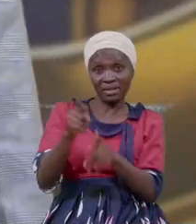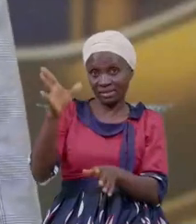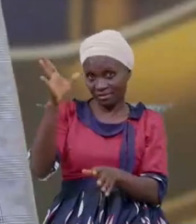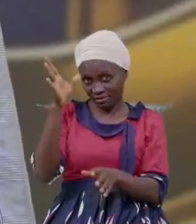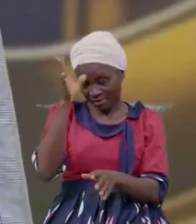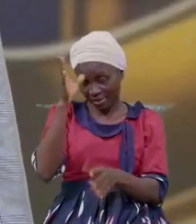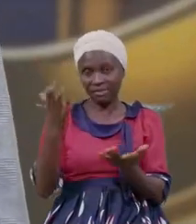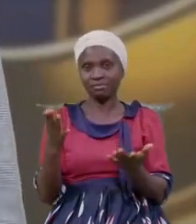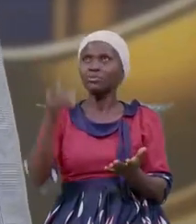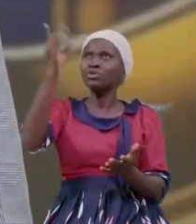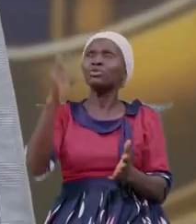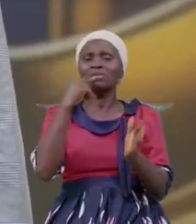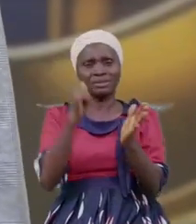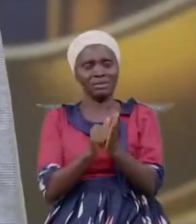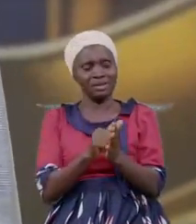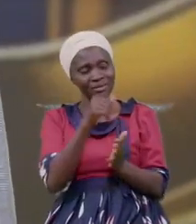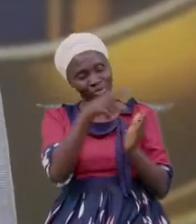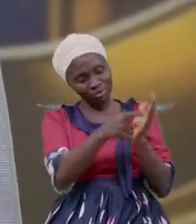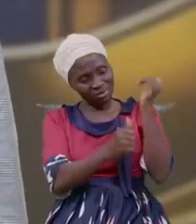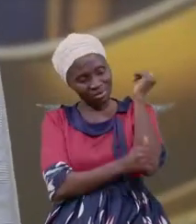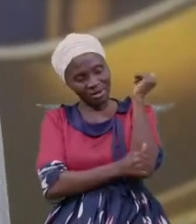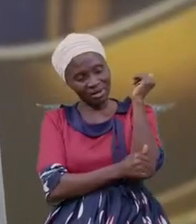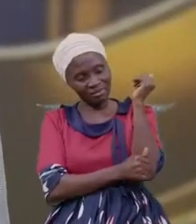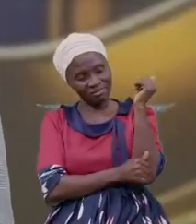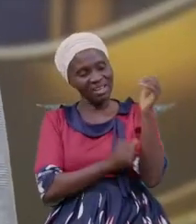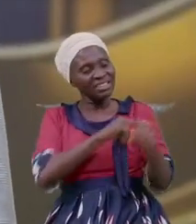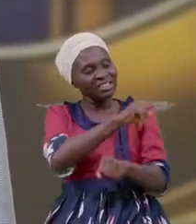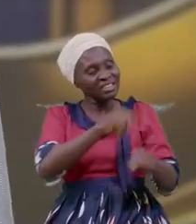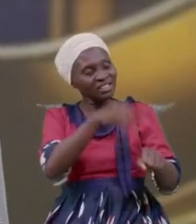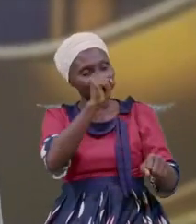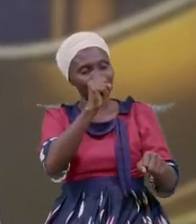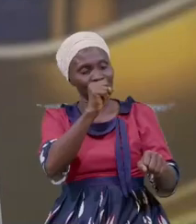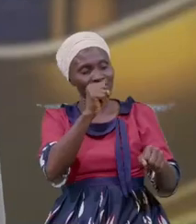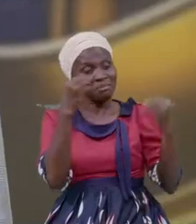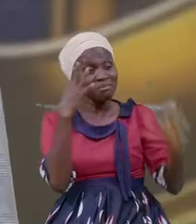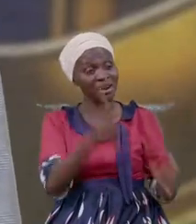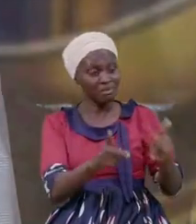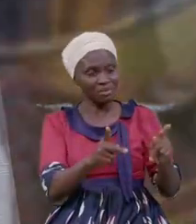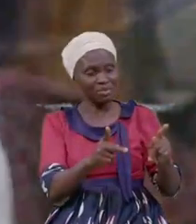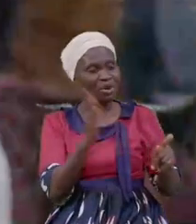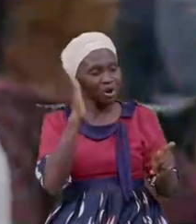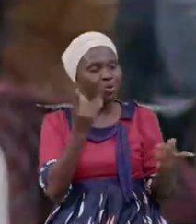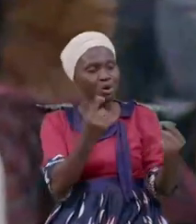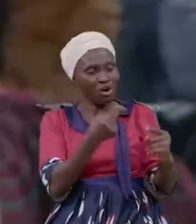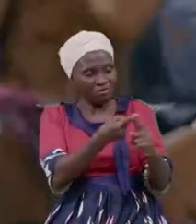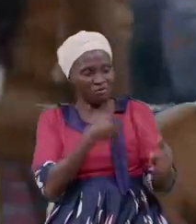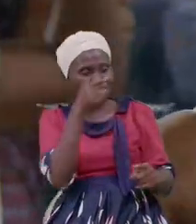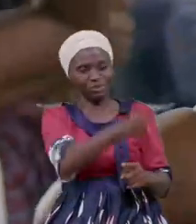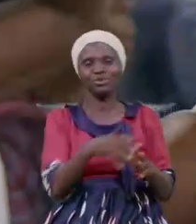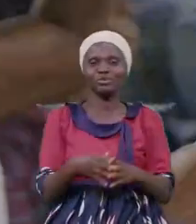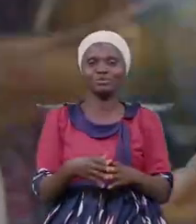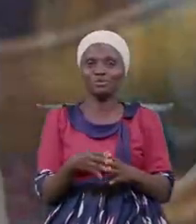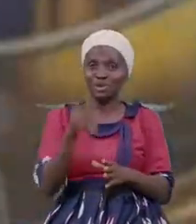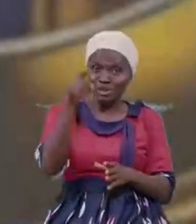dit des nations sortiront de toi tu vas influencer soutenir des